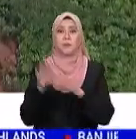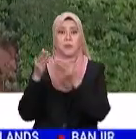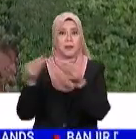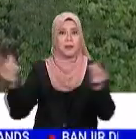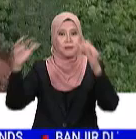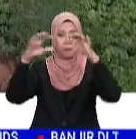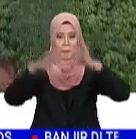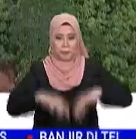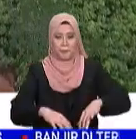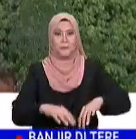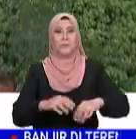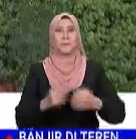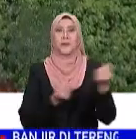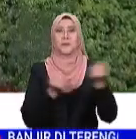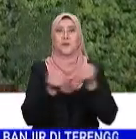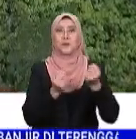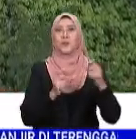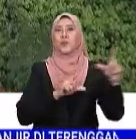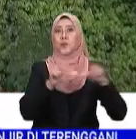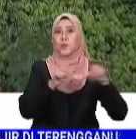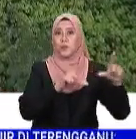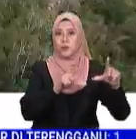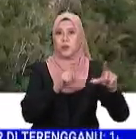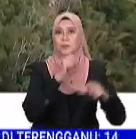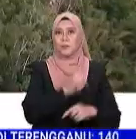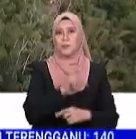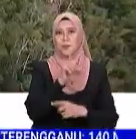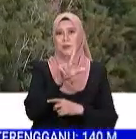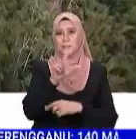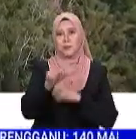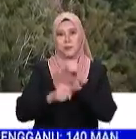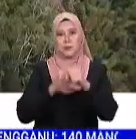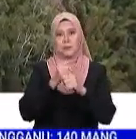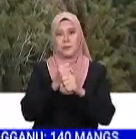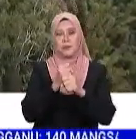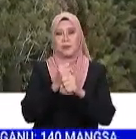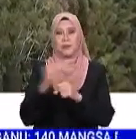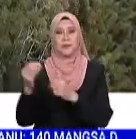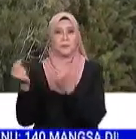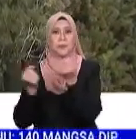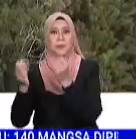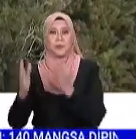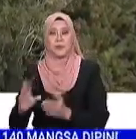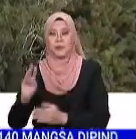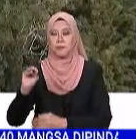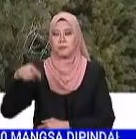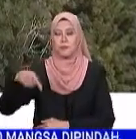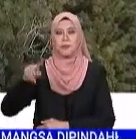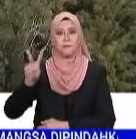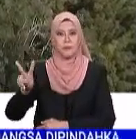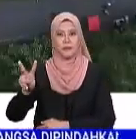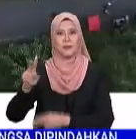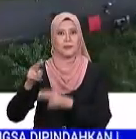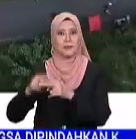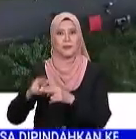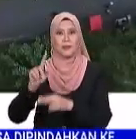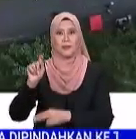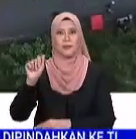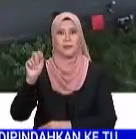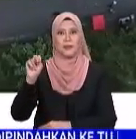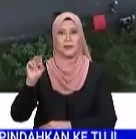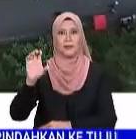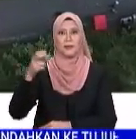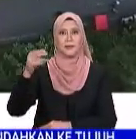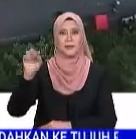lepas menyebabkan pemandu Lori Muhammad Hafiz Hamdi 31 tahun dan pemandu MPV dikenali sebagai tahun